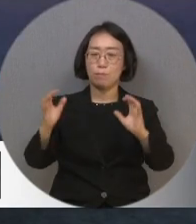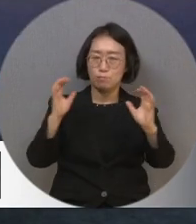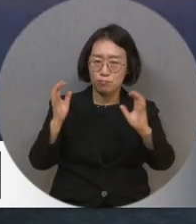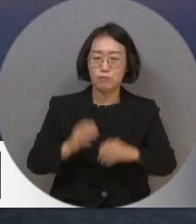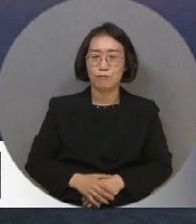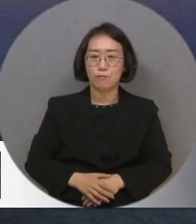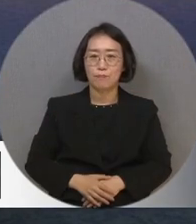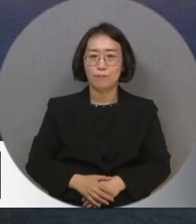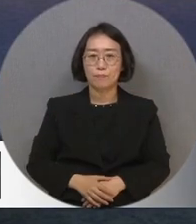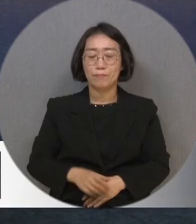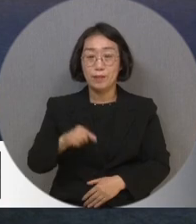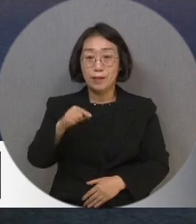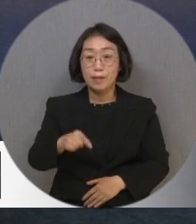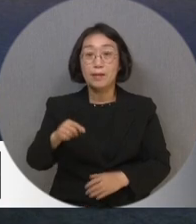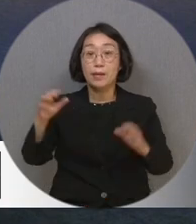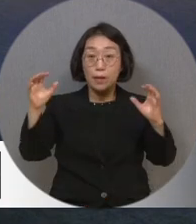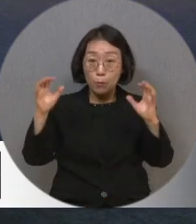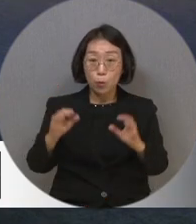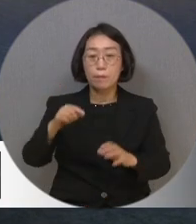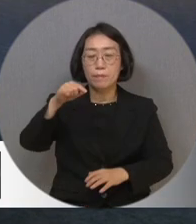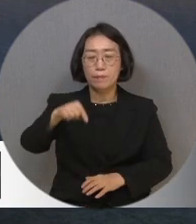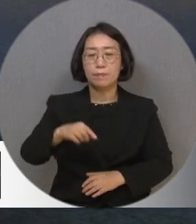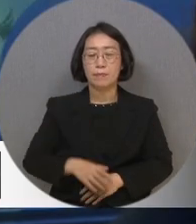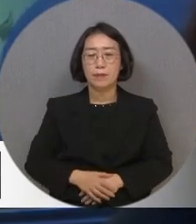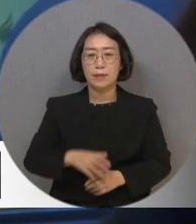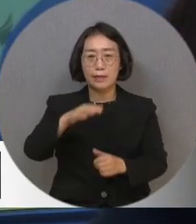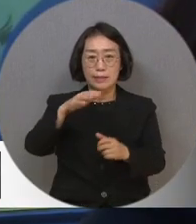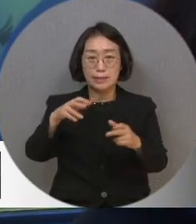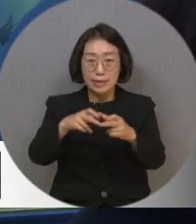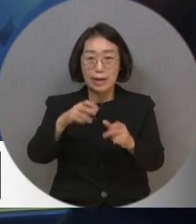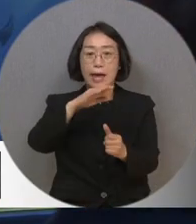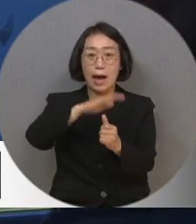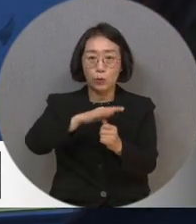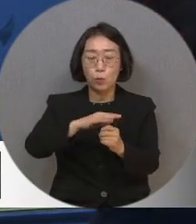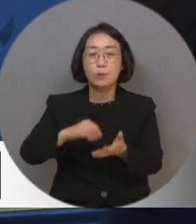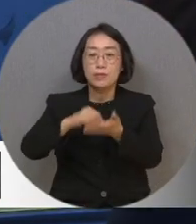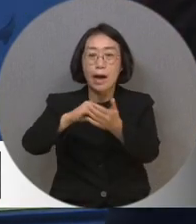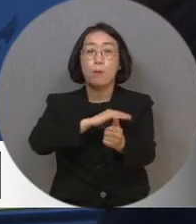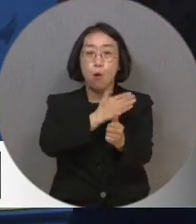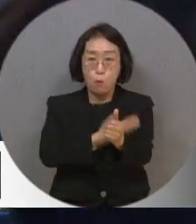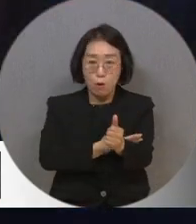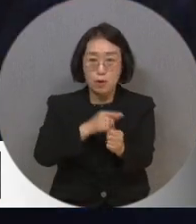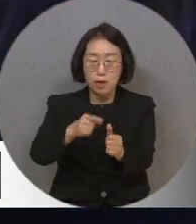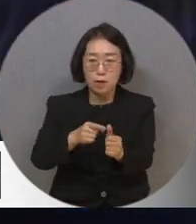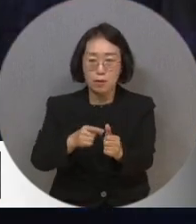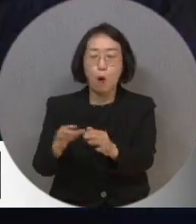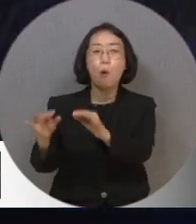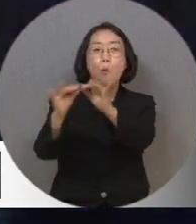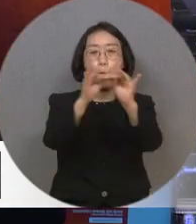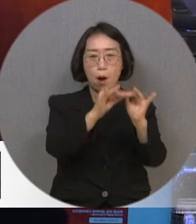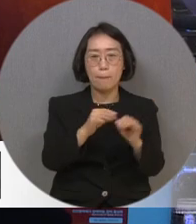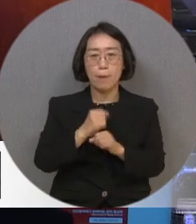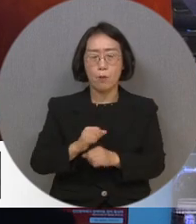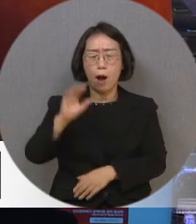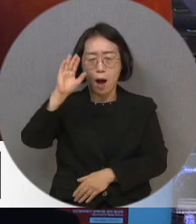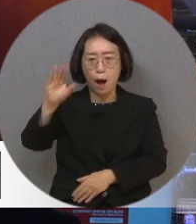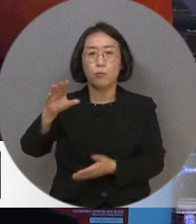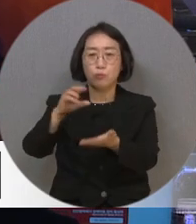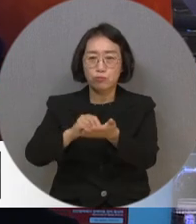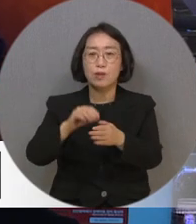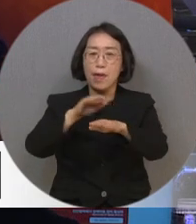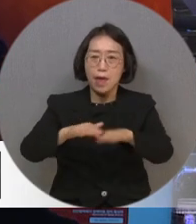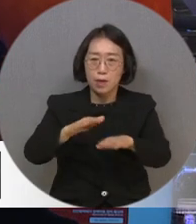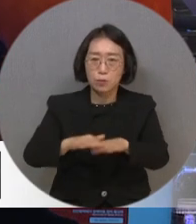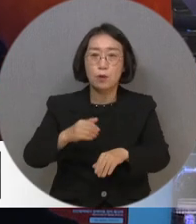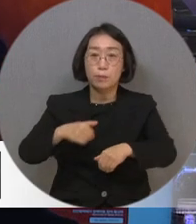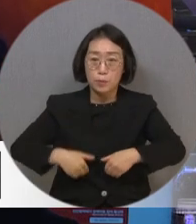더 칠드런이 주최한 이번 컨퍼런스는 장애 아동의 참여권 보장의 중요성에 대해 공감하고 향후 과제를 함께